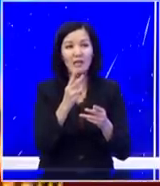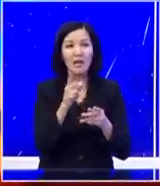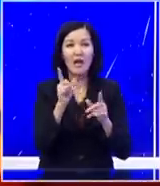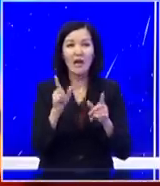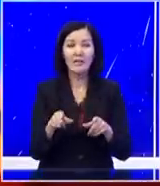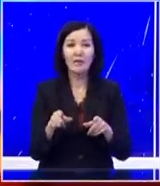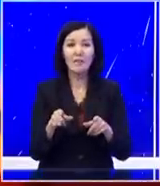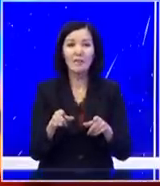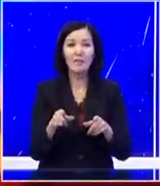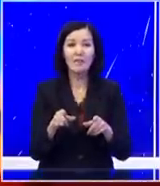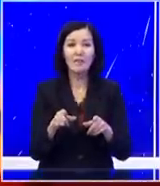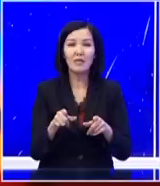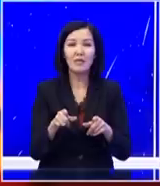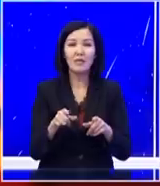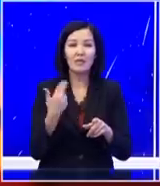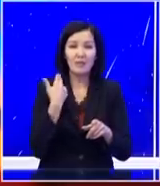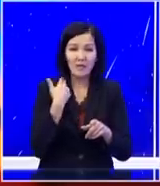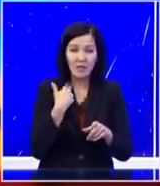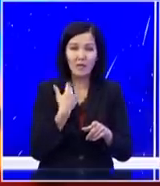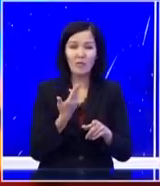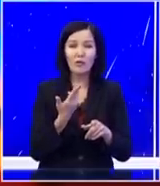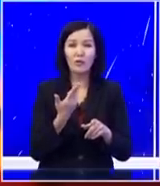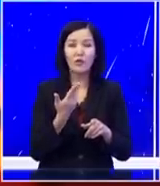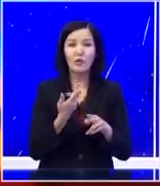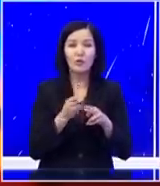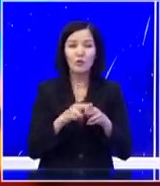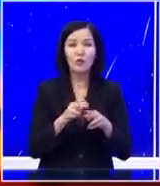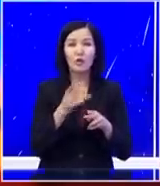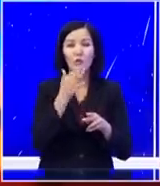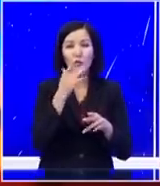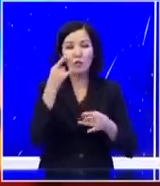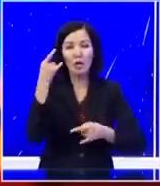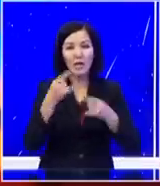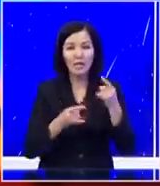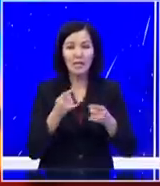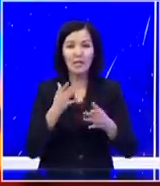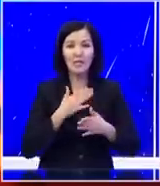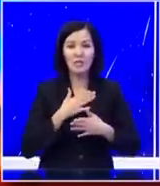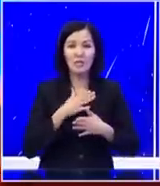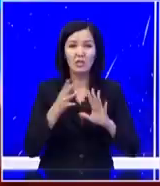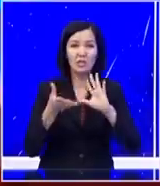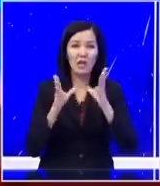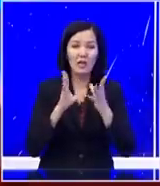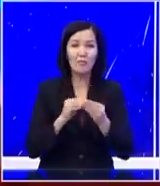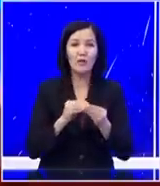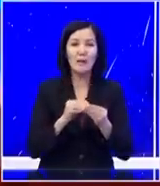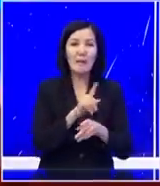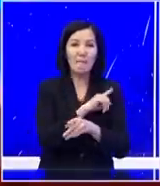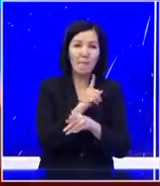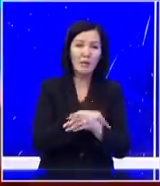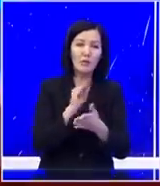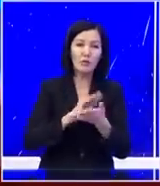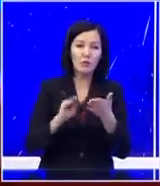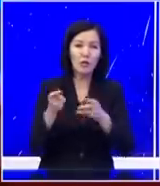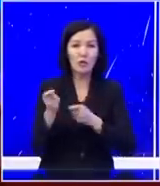адамның да қадірі кетеді. Ұлттық арнада жалпы біздің елімізде мықты журналистер, мықты